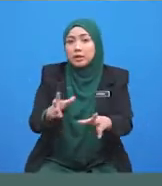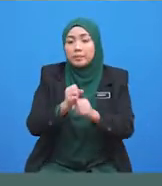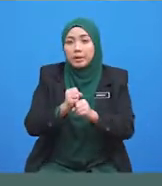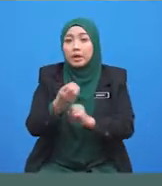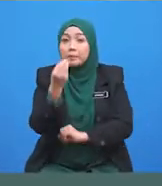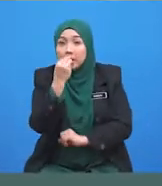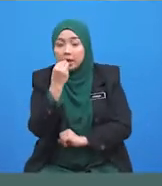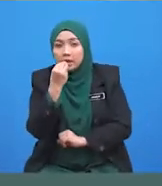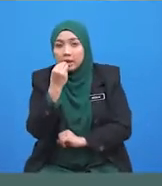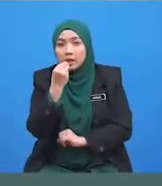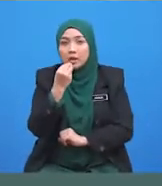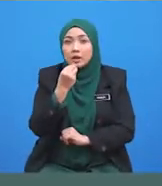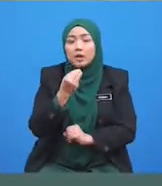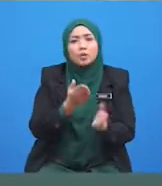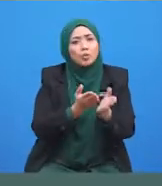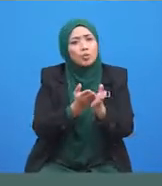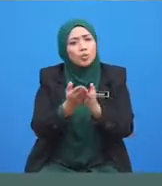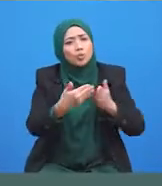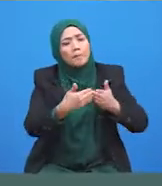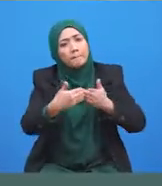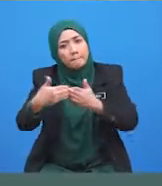bekalan makanan secara berterusan.